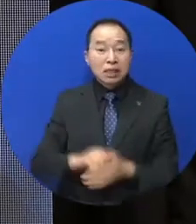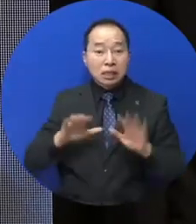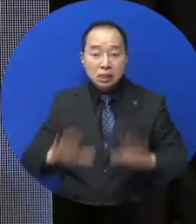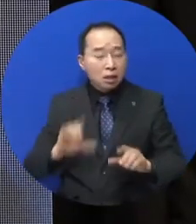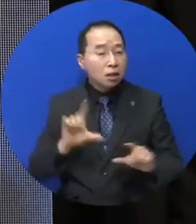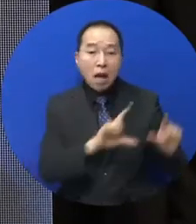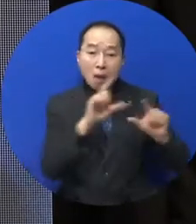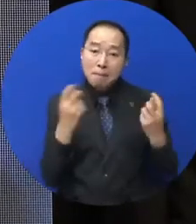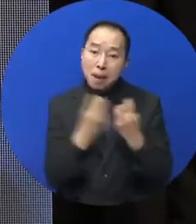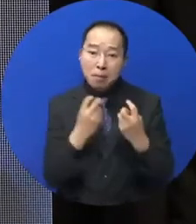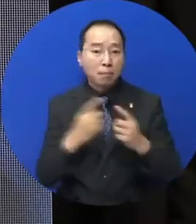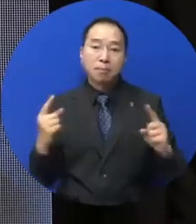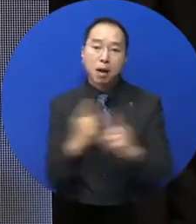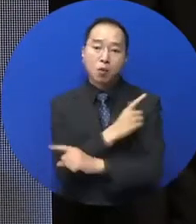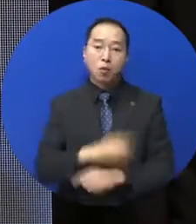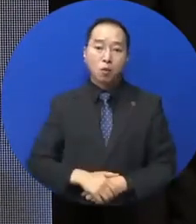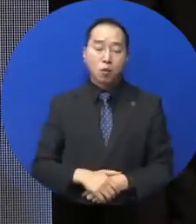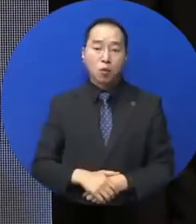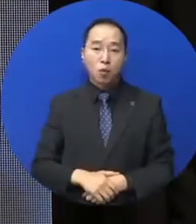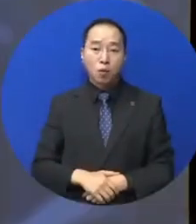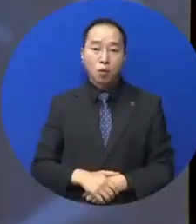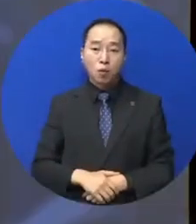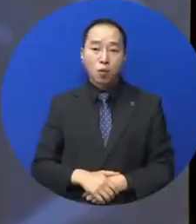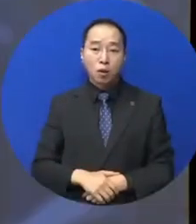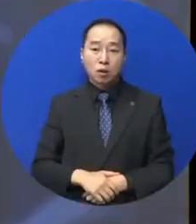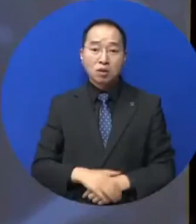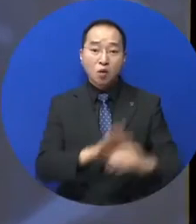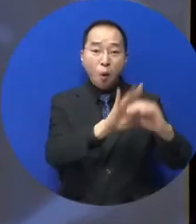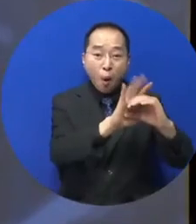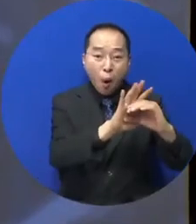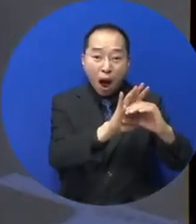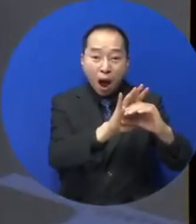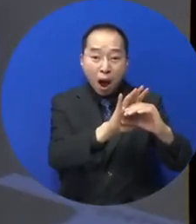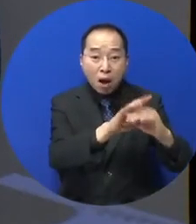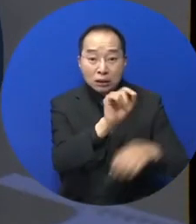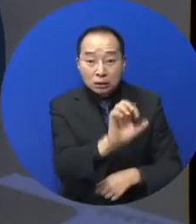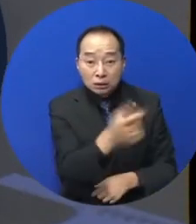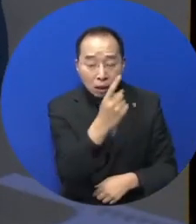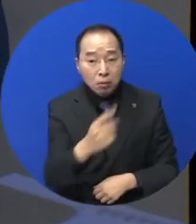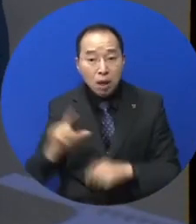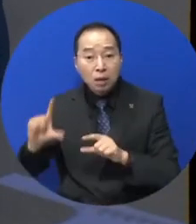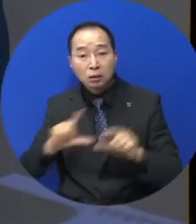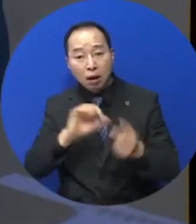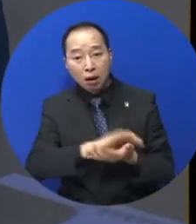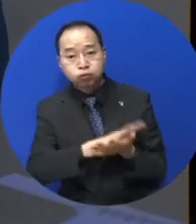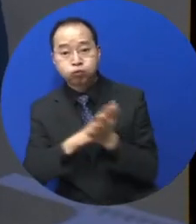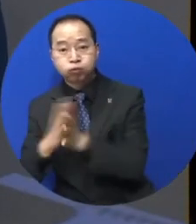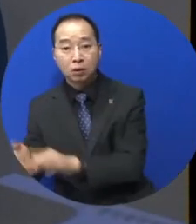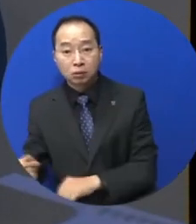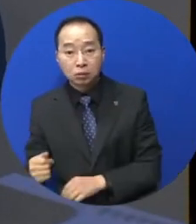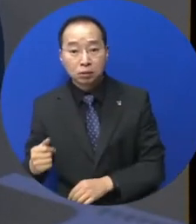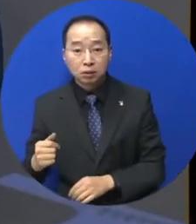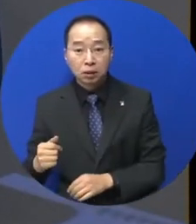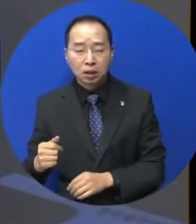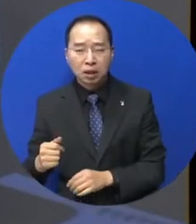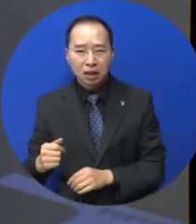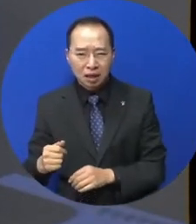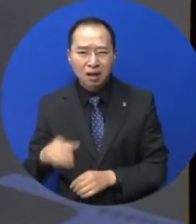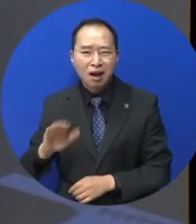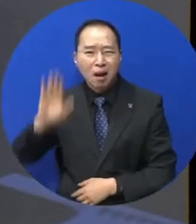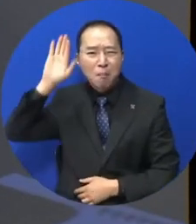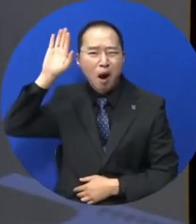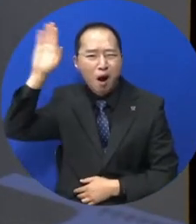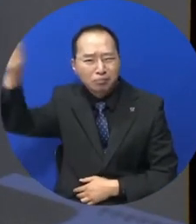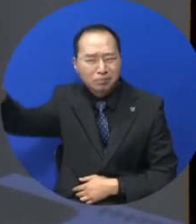달라졌습니다. 코로나 바이러스는 변화의 속도를 더욱 빠르게 만들었습니다. 먼 미래의 일로 알았던